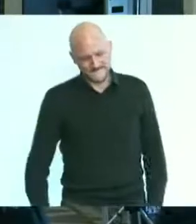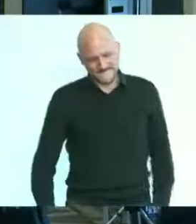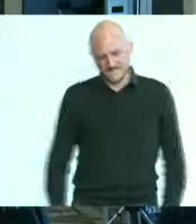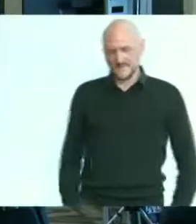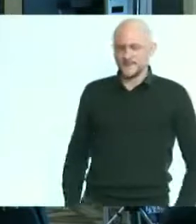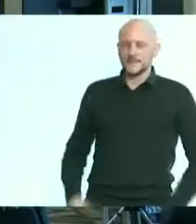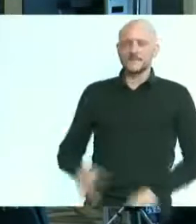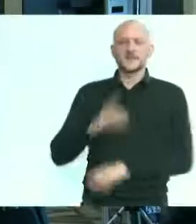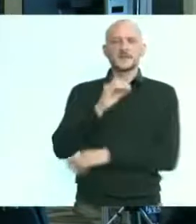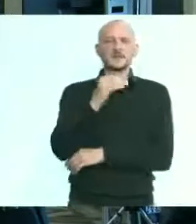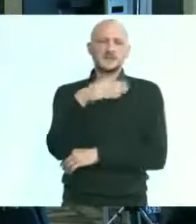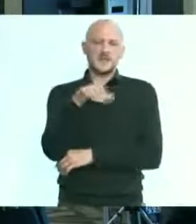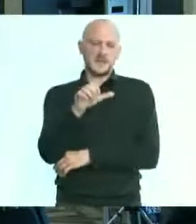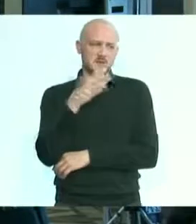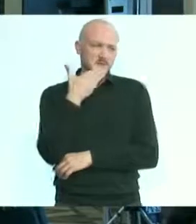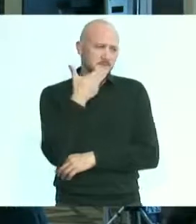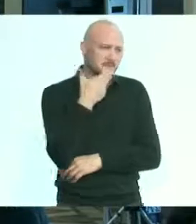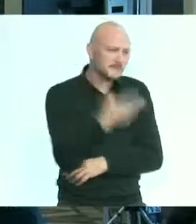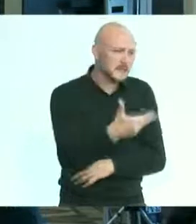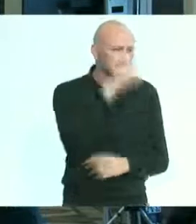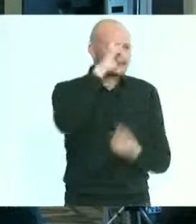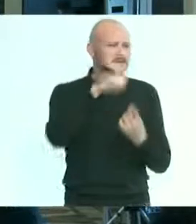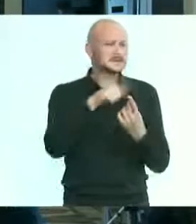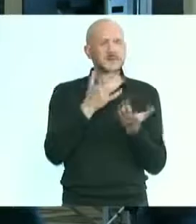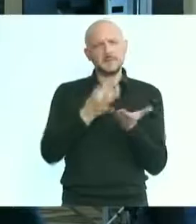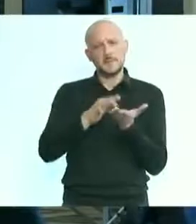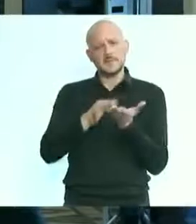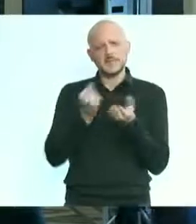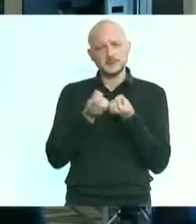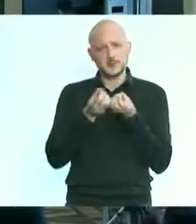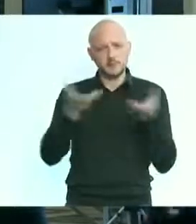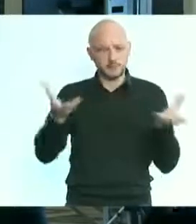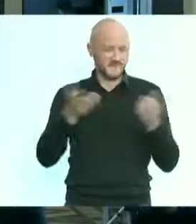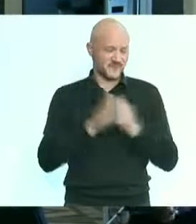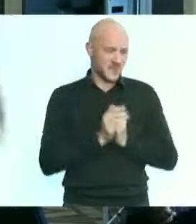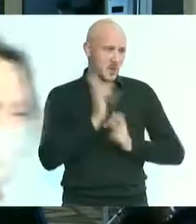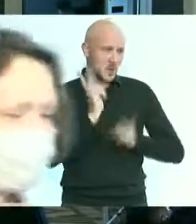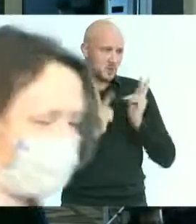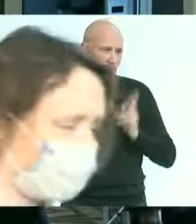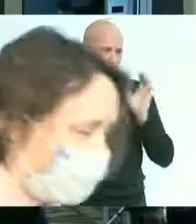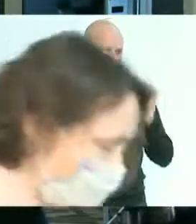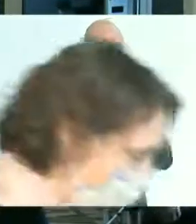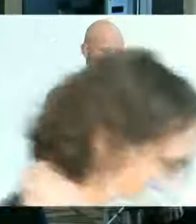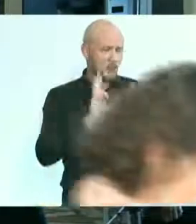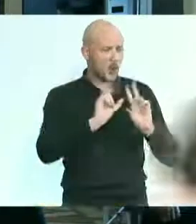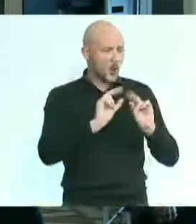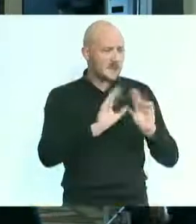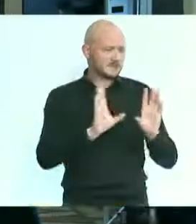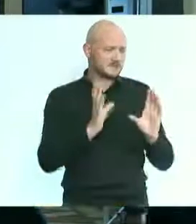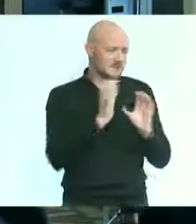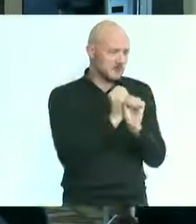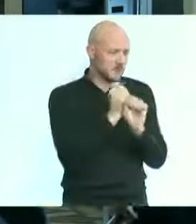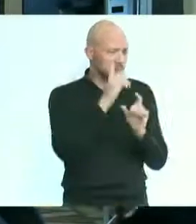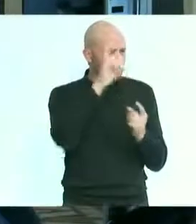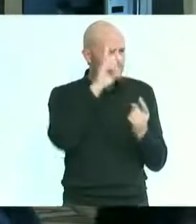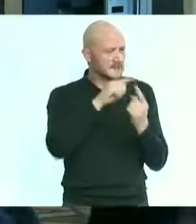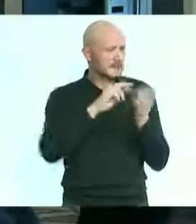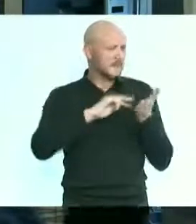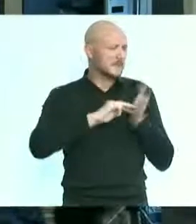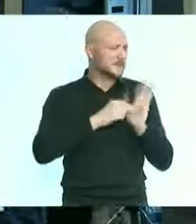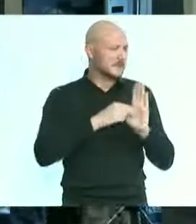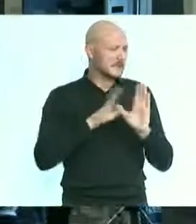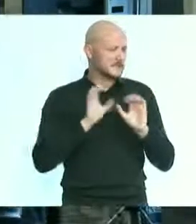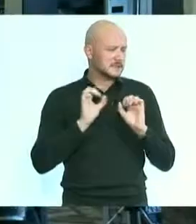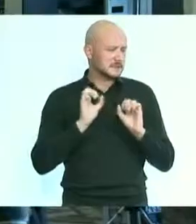Peut-être que Carole, vous pourriez nous dire un mot sur comment se passera l'incrémentation, peut-être techniquement un petit peu. Venez là, ce sera plus